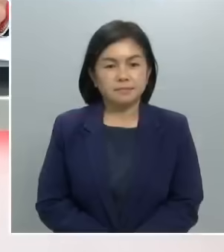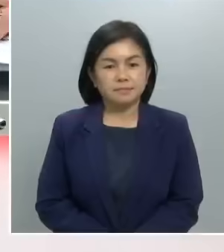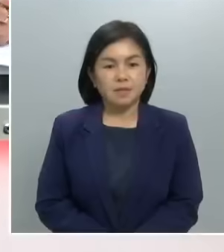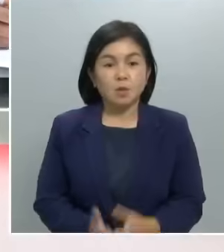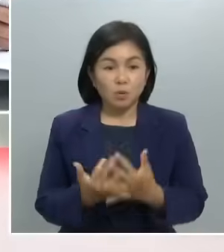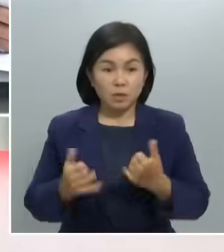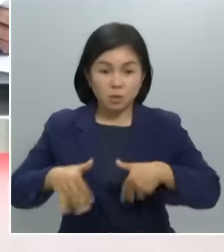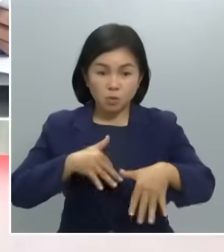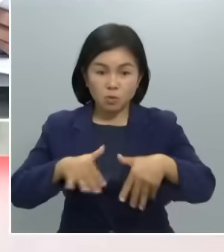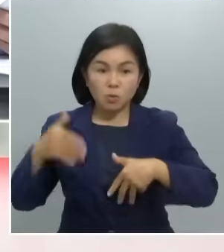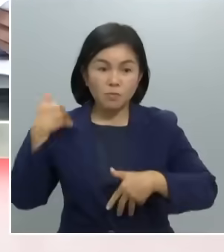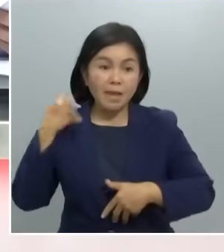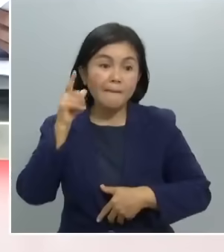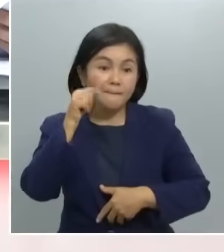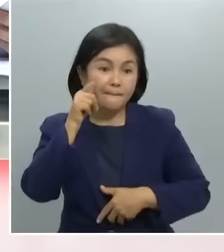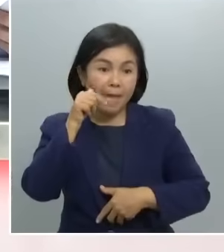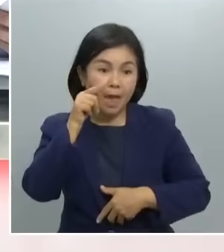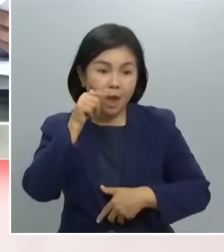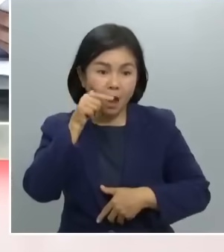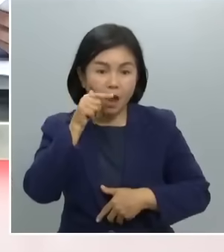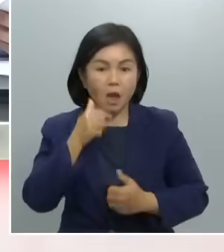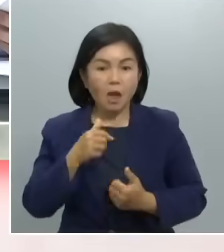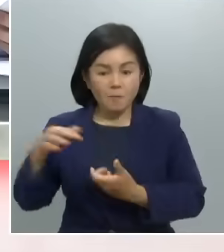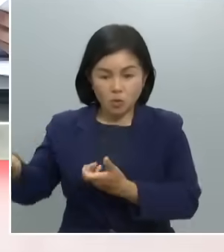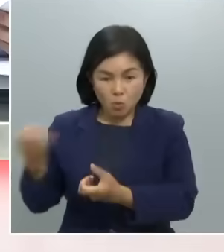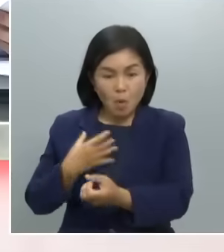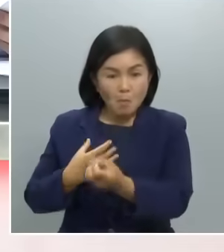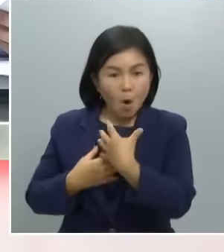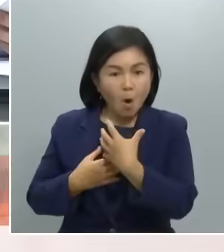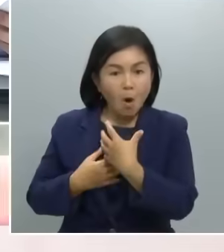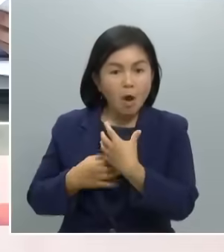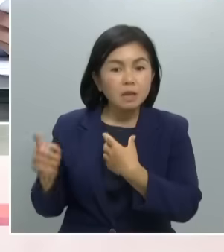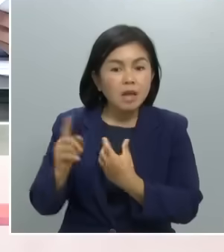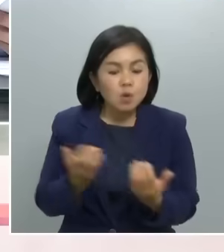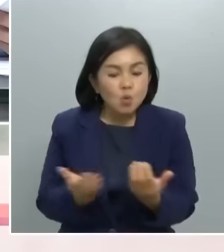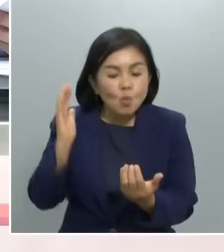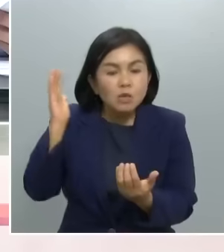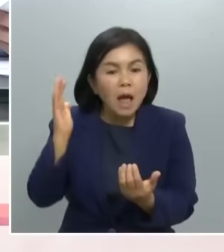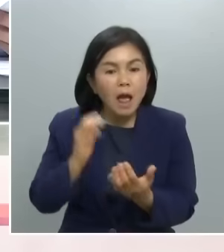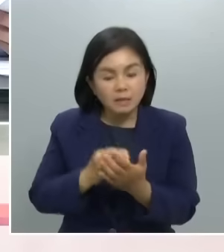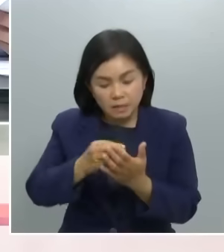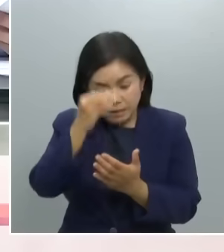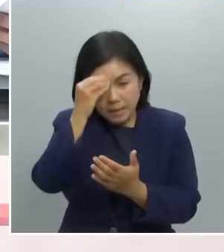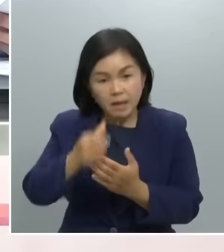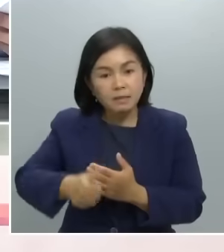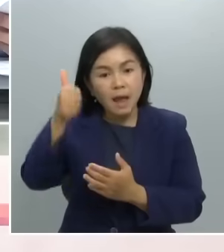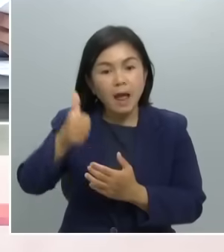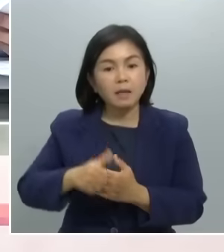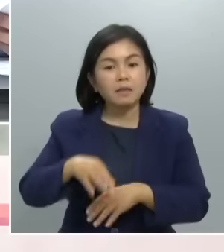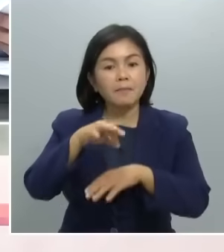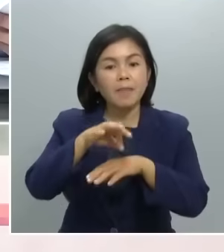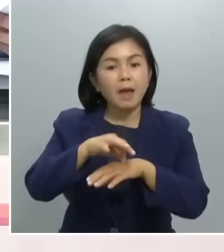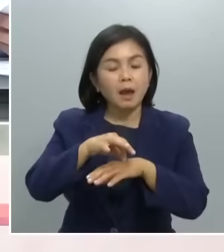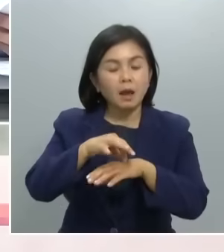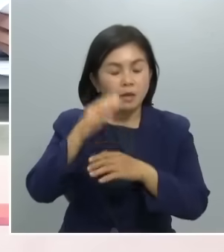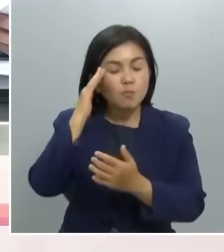ผู้ชมครับมีคุณแม่ท่านหนึ่งนะครับร้องมาบอกว่าลูกชายเนี่ยสอบติดนักเรียนใน10ตำรวจแล้วปรากฏ